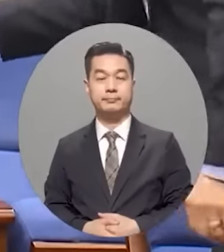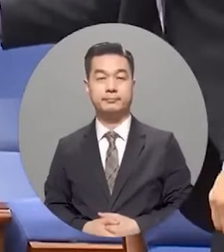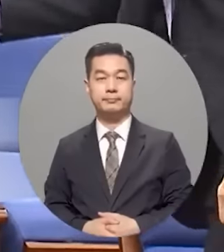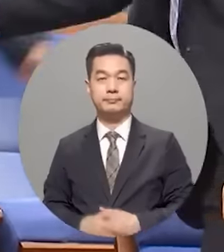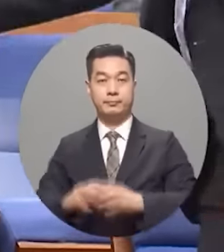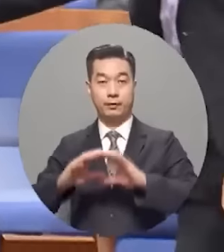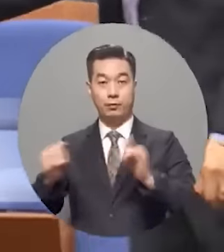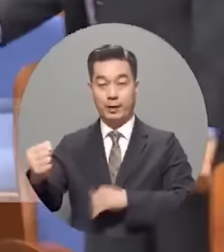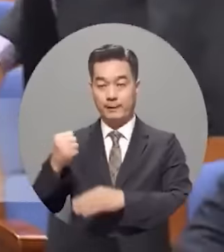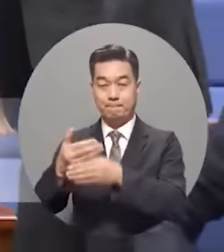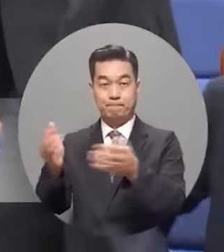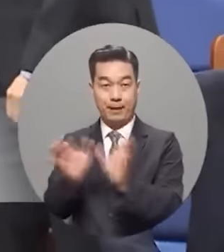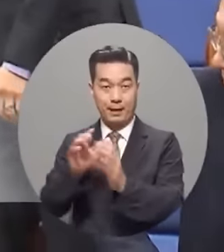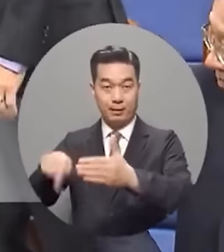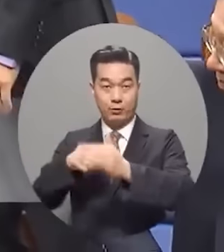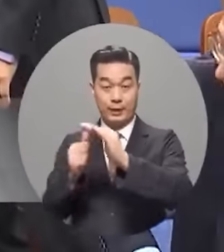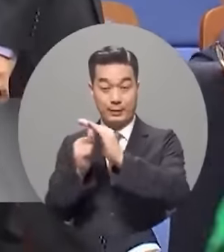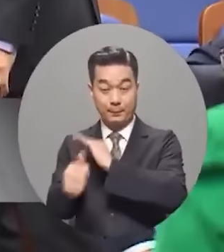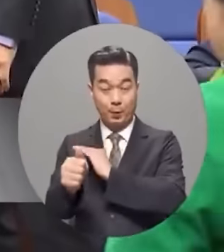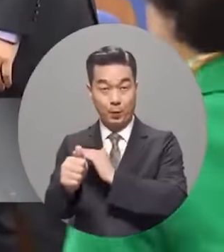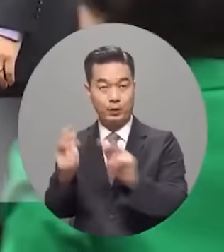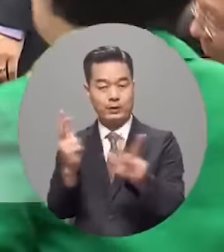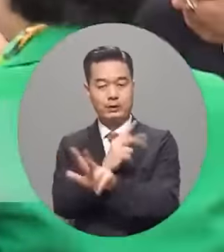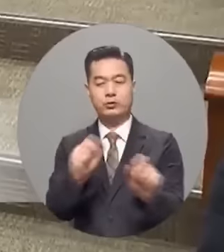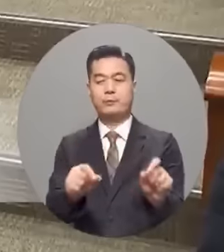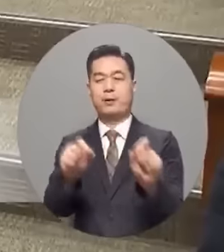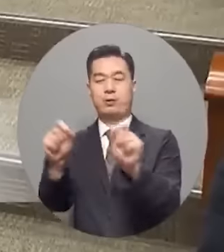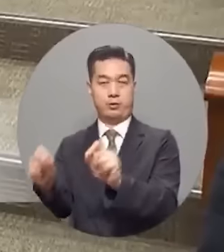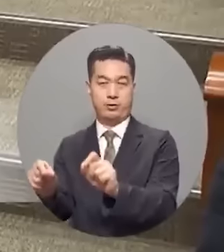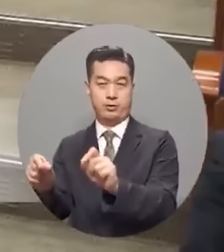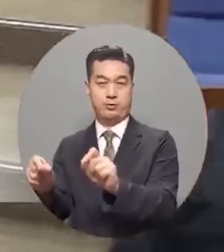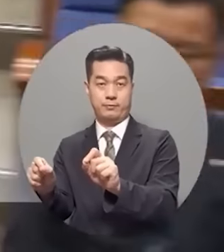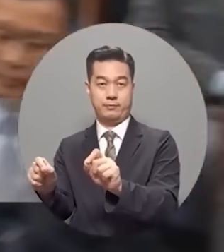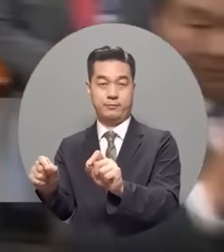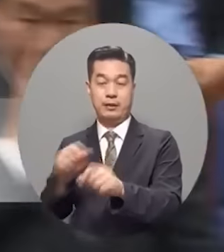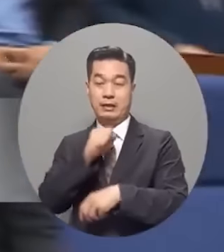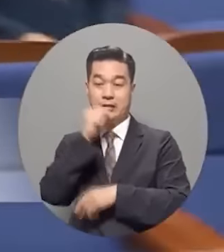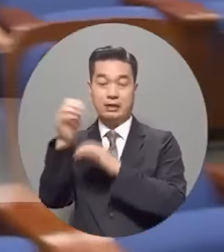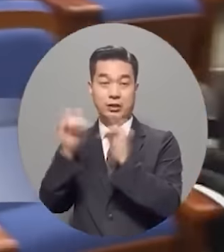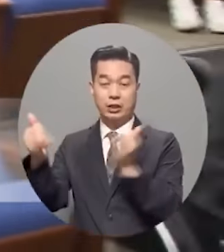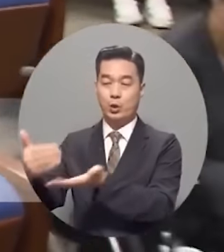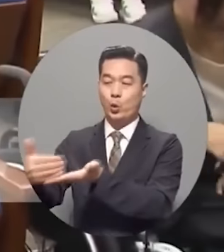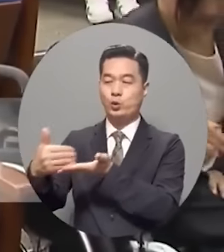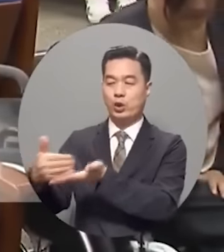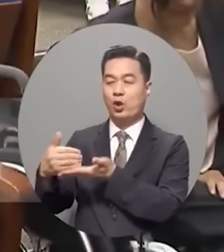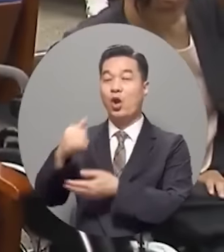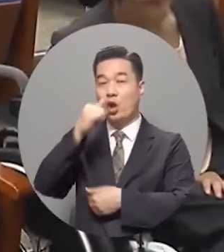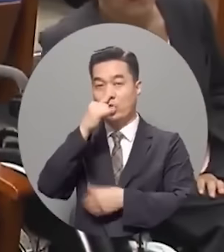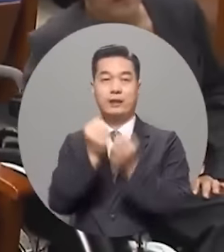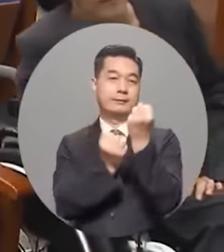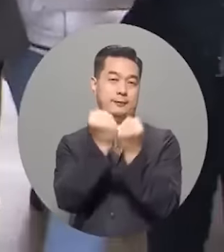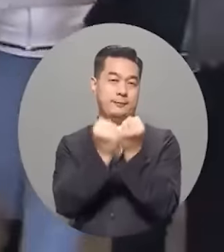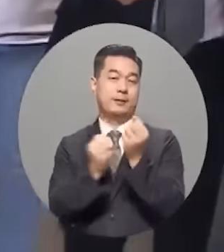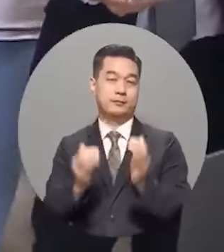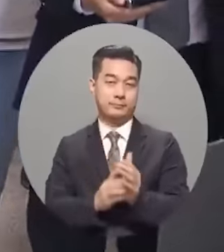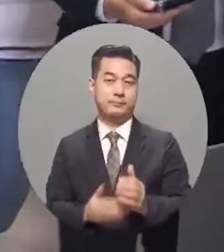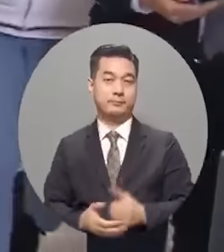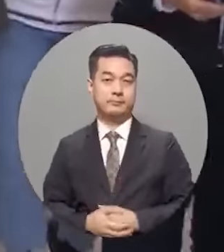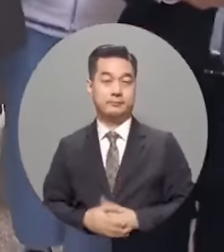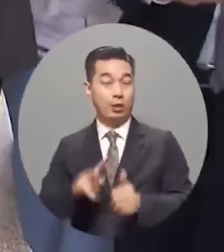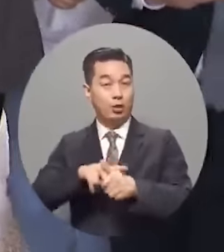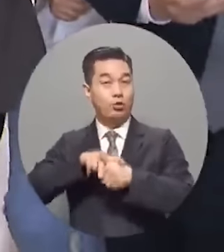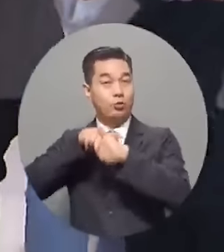국민의힘은 원내대표 선거를 한 주 뒤로 미룬 데 대해 당선인들의 요청이 있었다고 설명했습니다.